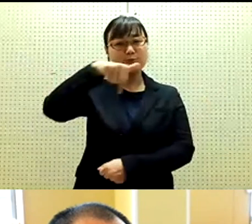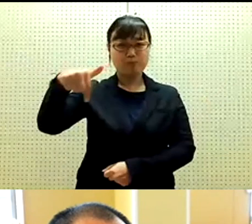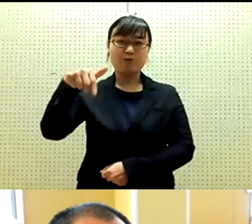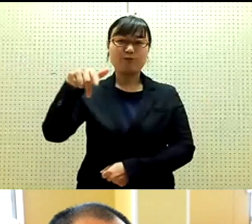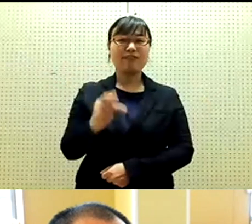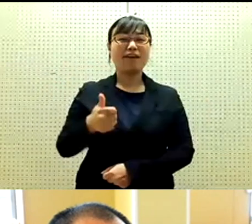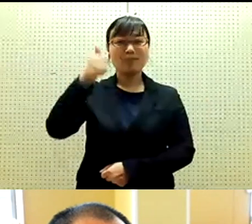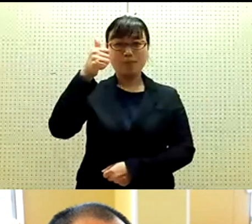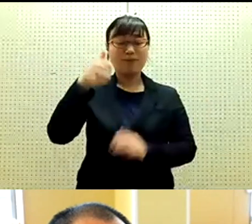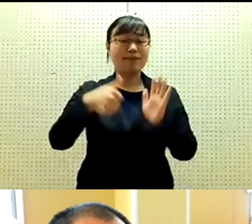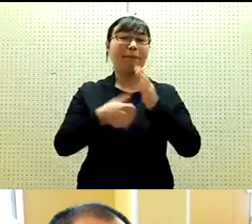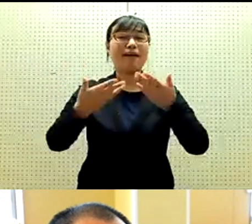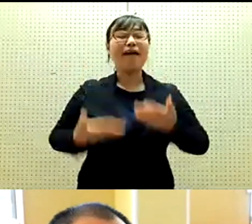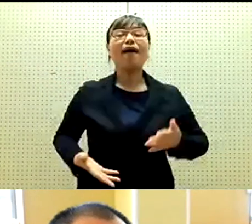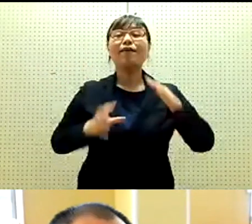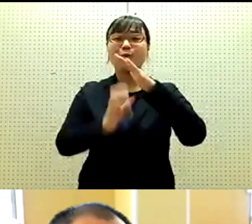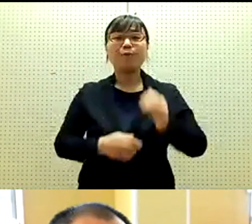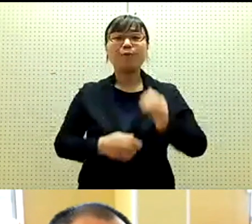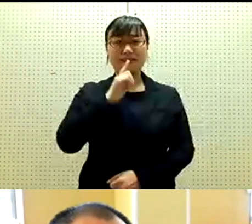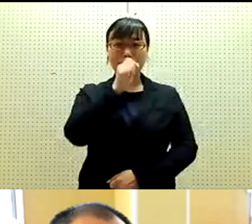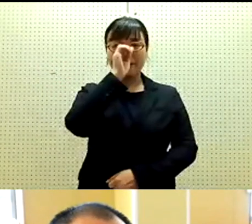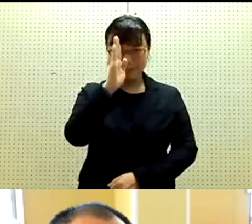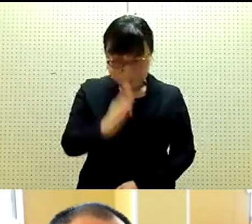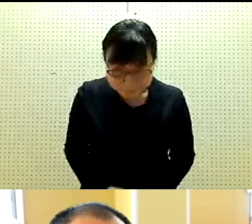と申します。どうぞよろしくお願いいたします。